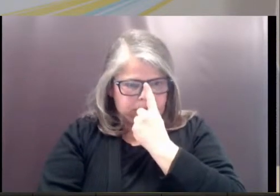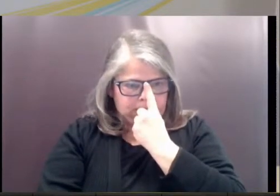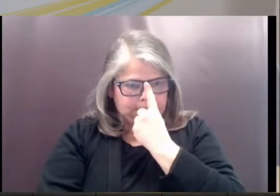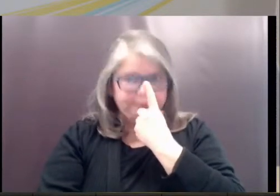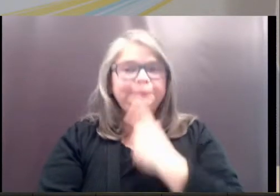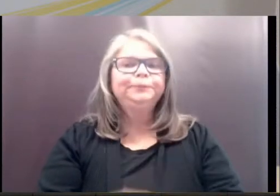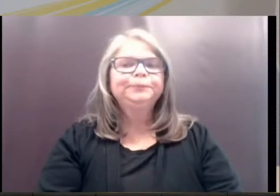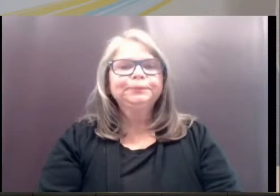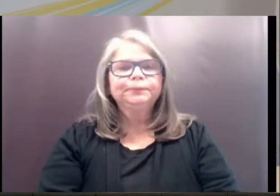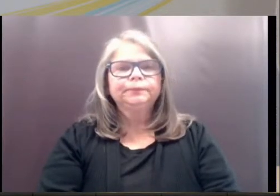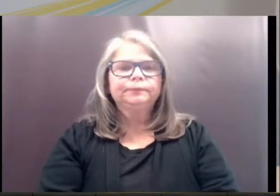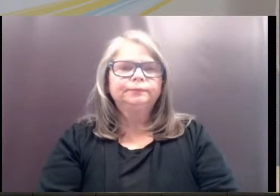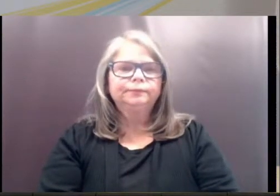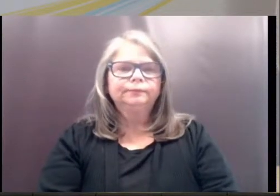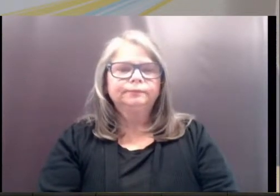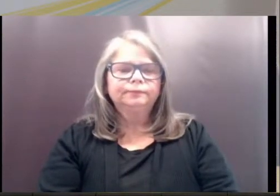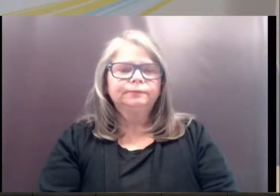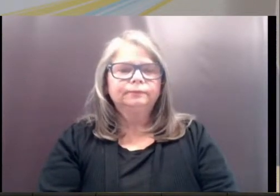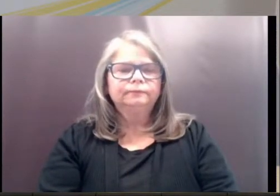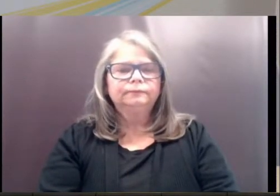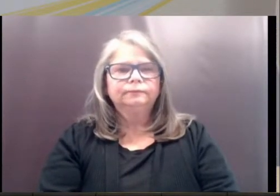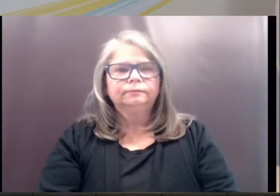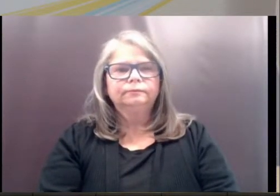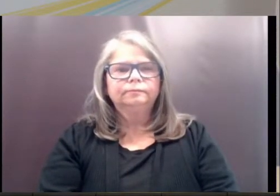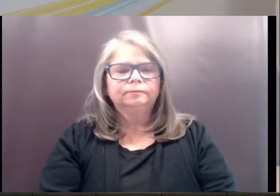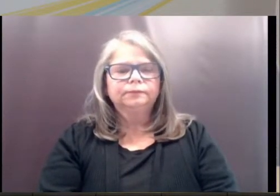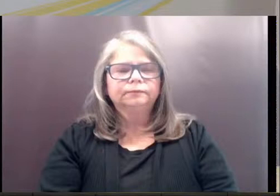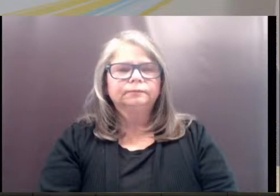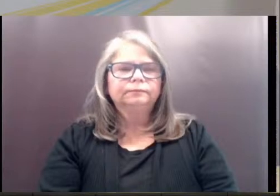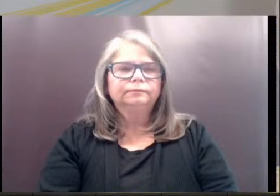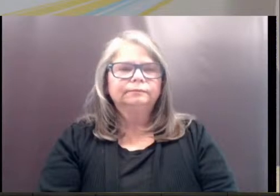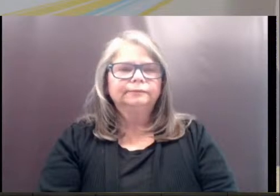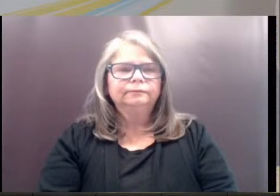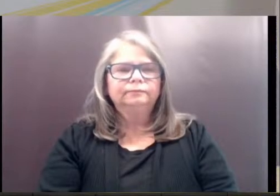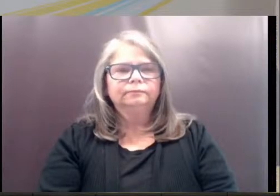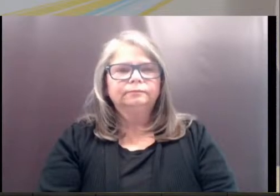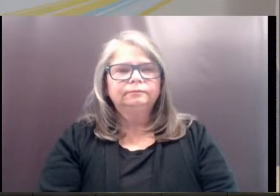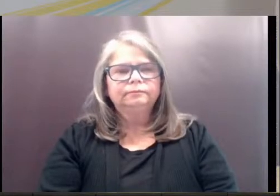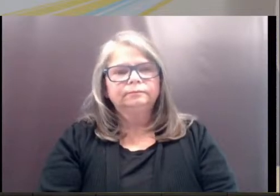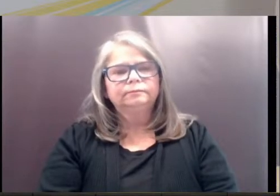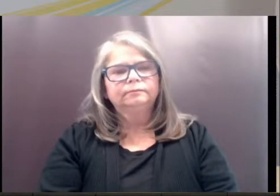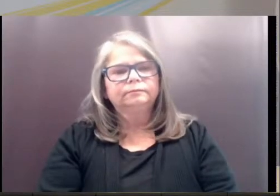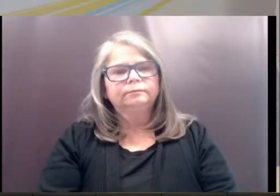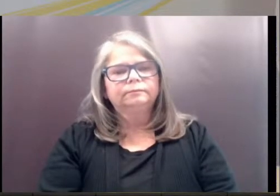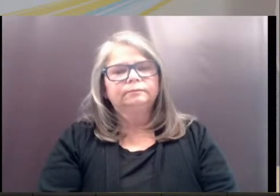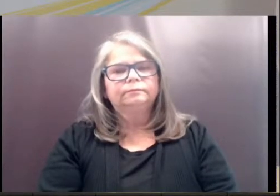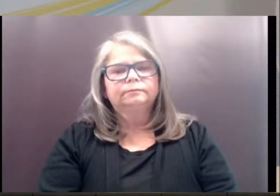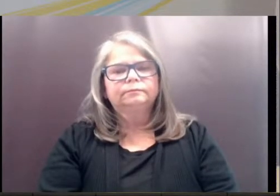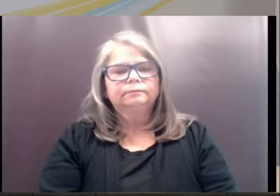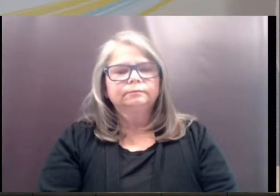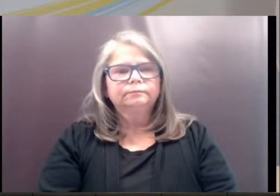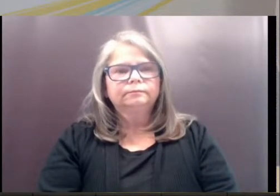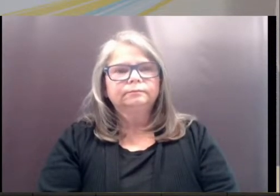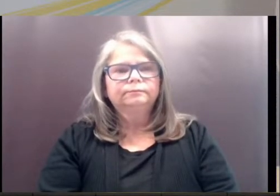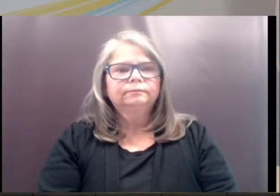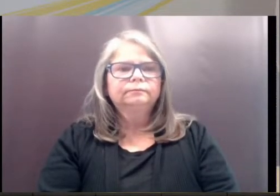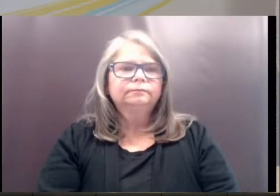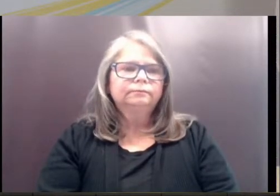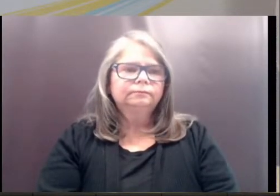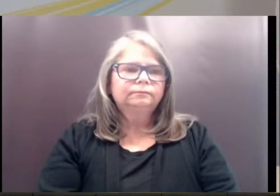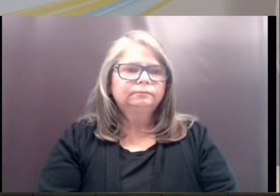comme policiers, qui travaillent les corrections, toutes sortes de groupes comme